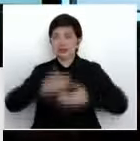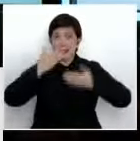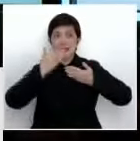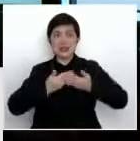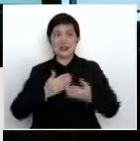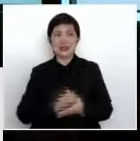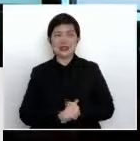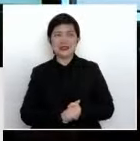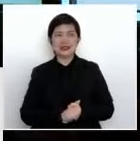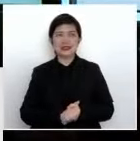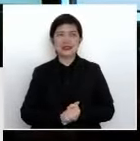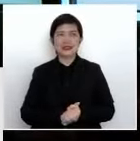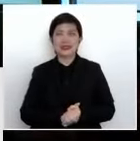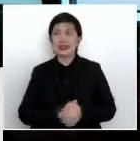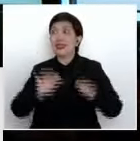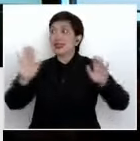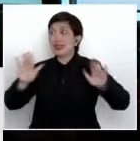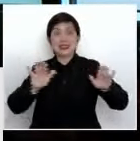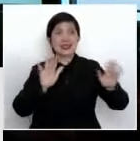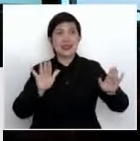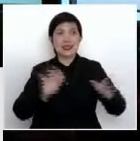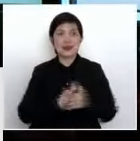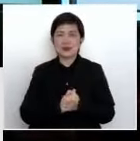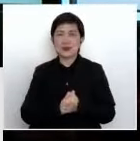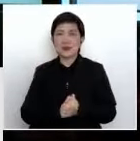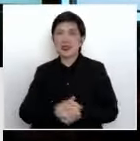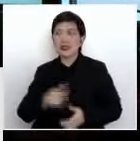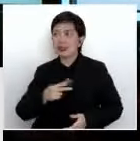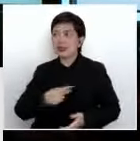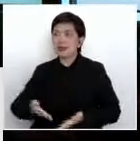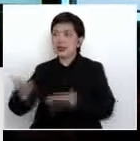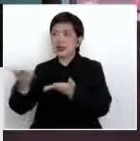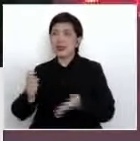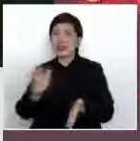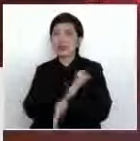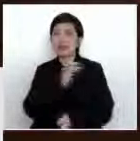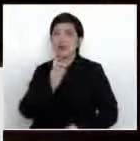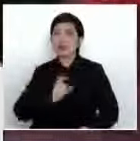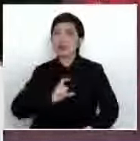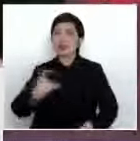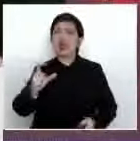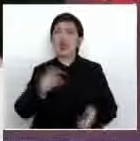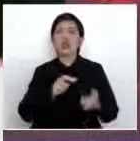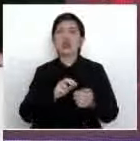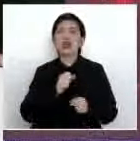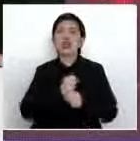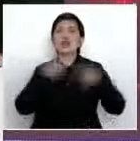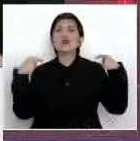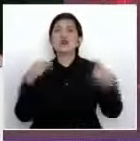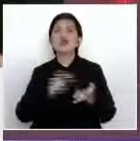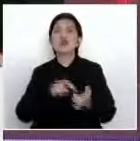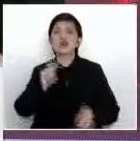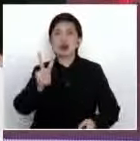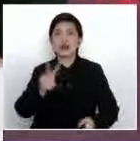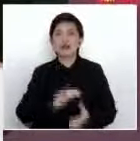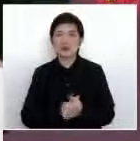kasih hadirin Harap tenang terlebih dahulu Kami memberikan kesempatan berikutnya kepada calon gubernur nomor UT 2 Bapak Darma pongrekun untuk merespon